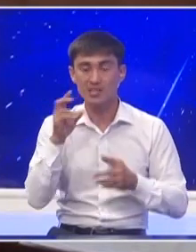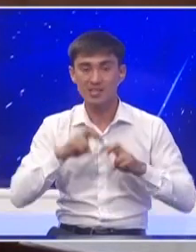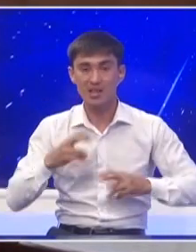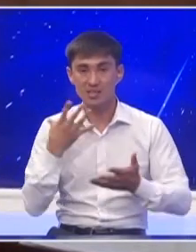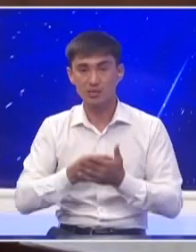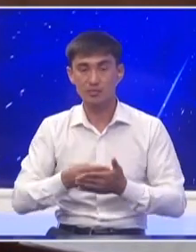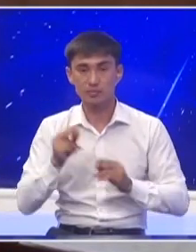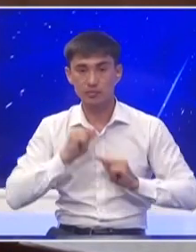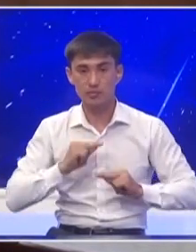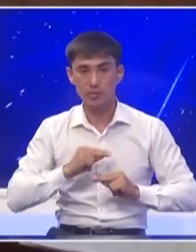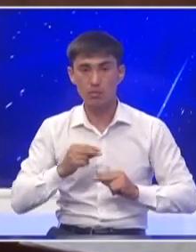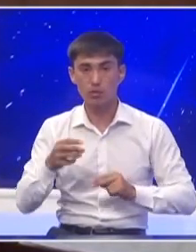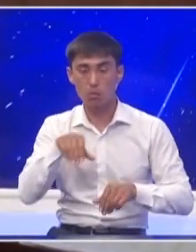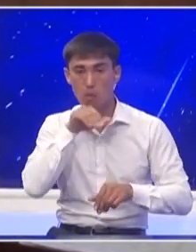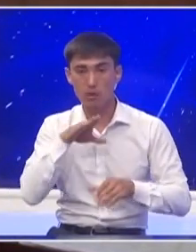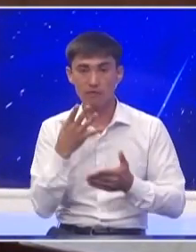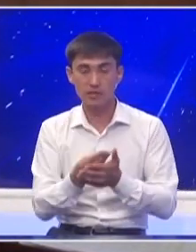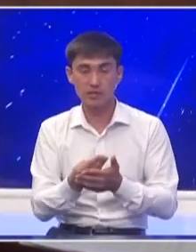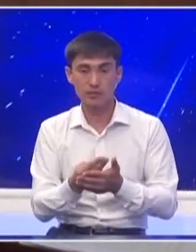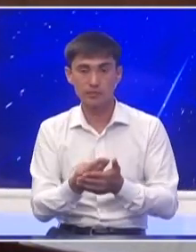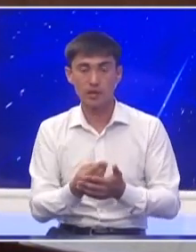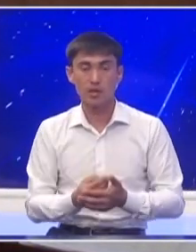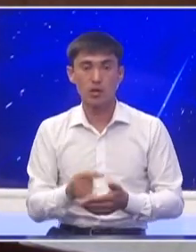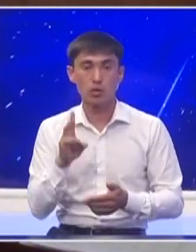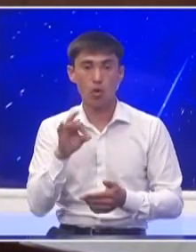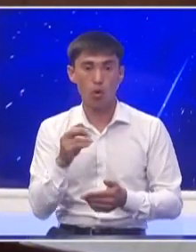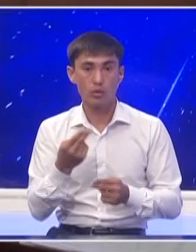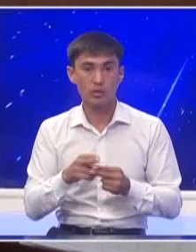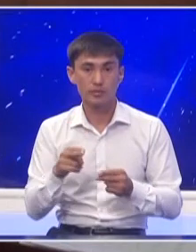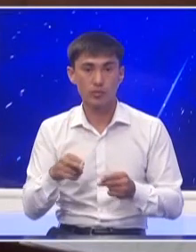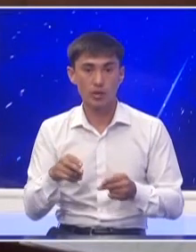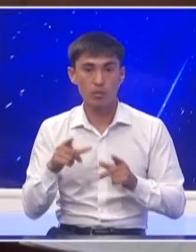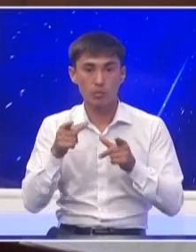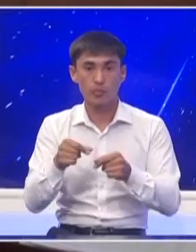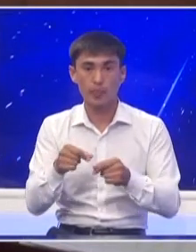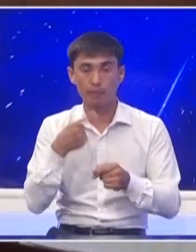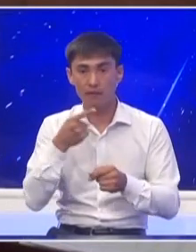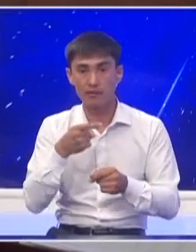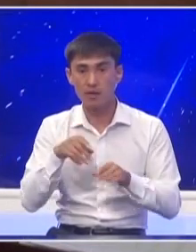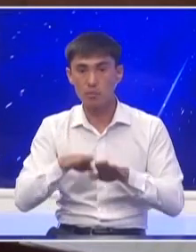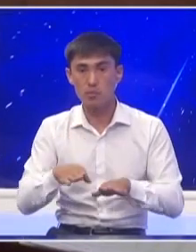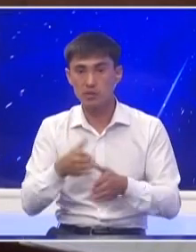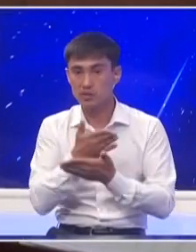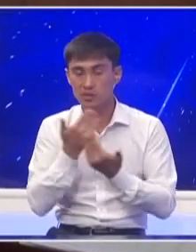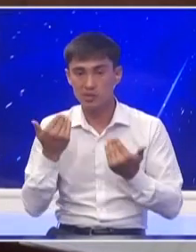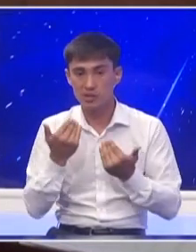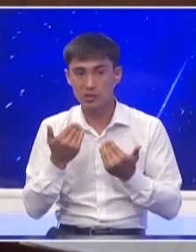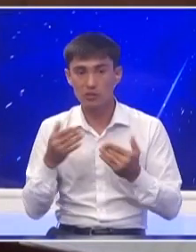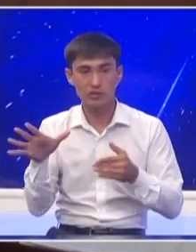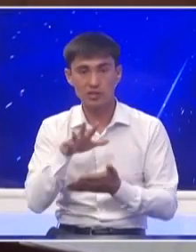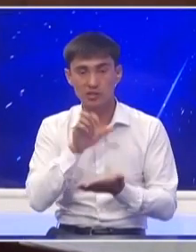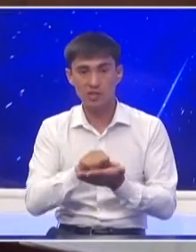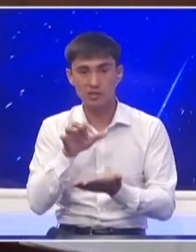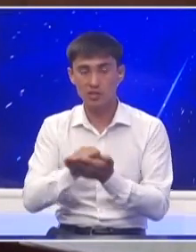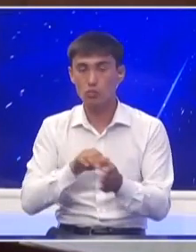работу, желательно по профессии. Но куда бы ни обращалась, как говорится, говорили, не место, нигде нету. Везде штат занят, везде